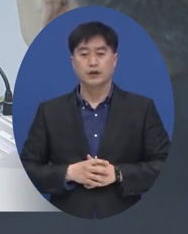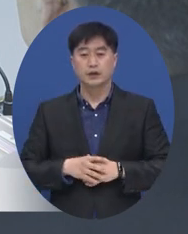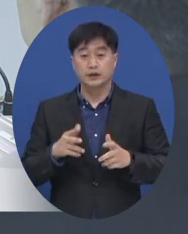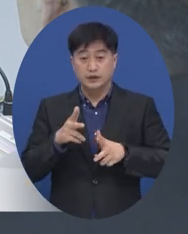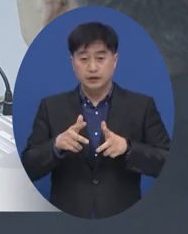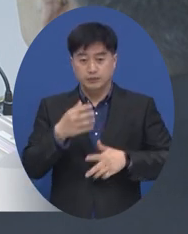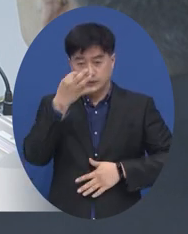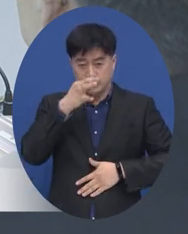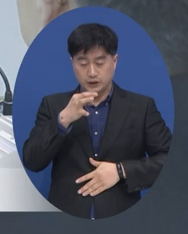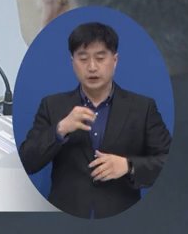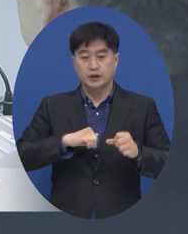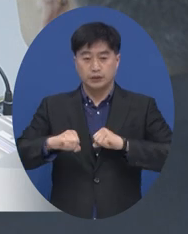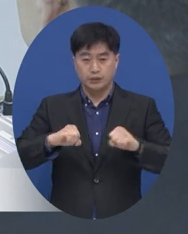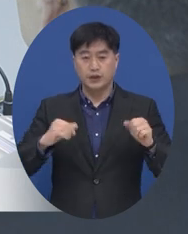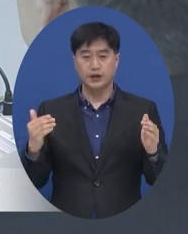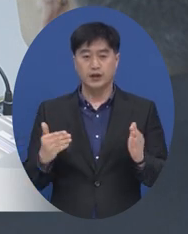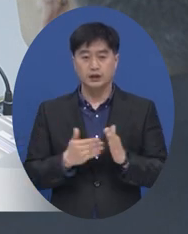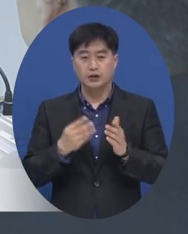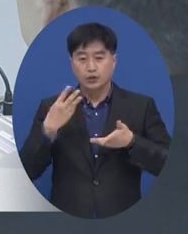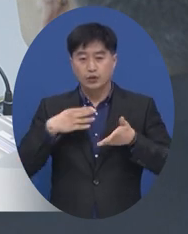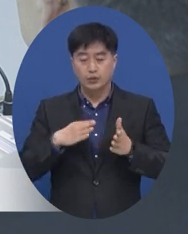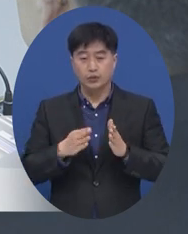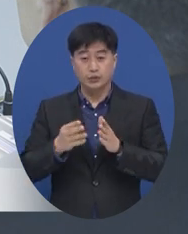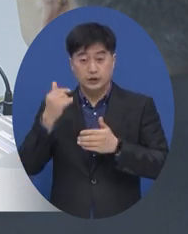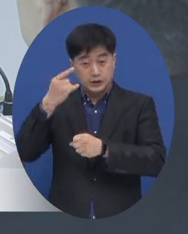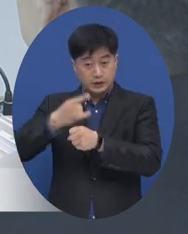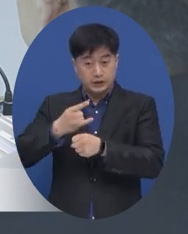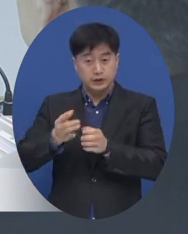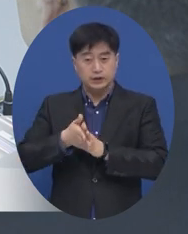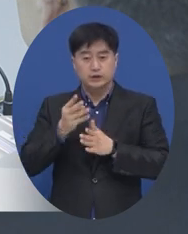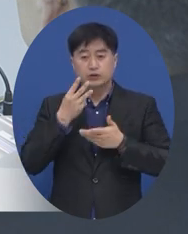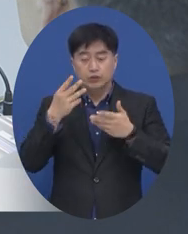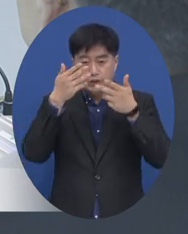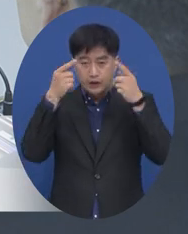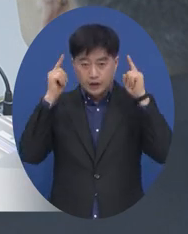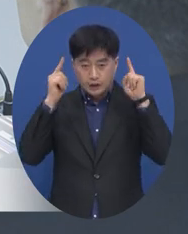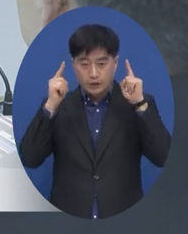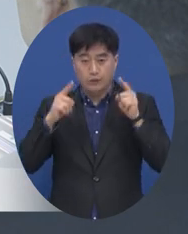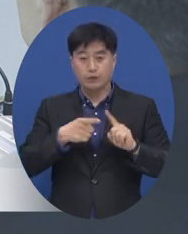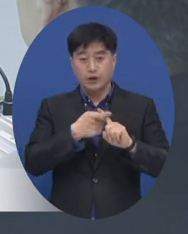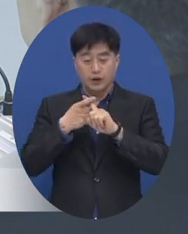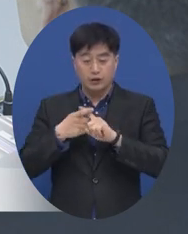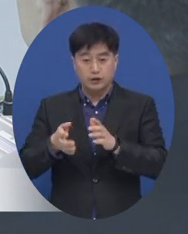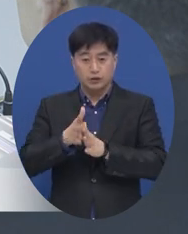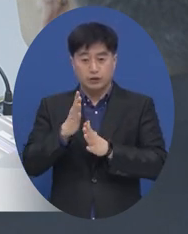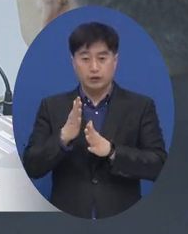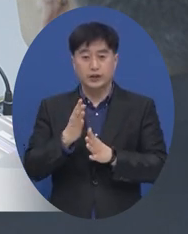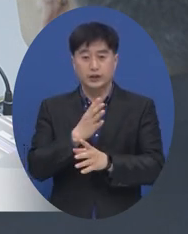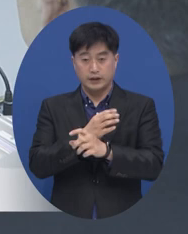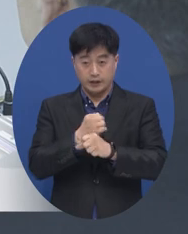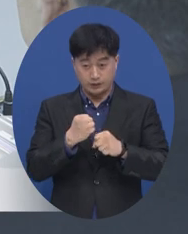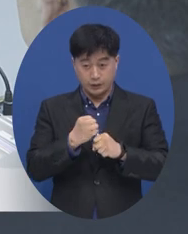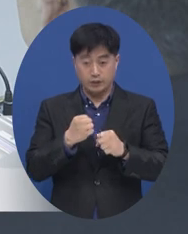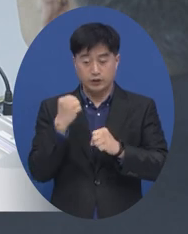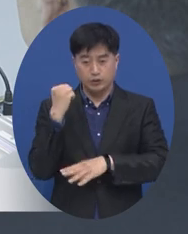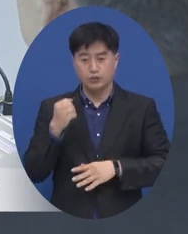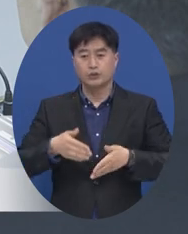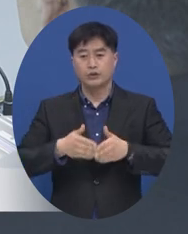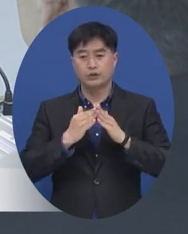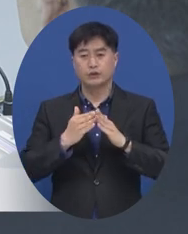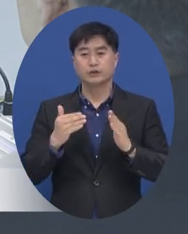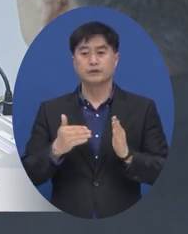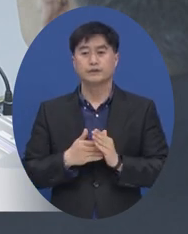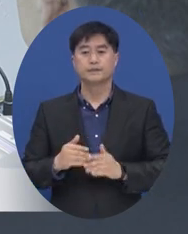사업이 효율적으로 시행될 수 있도록 경기도와 시흥시, 서울대학교를 비롯한 관계 기관들이 다자 협력의 기틀을